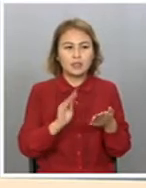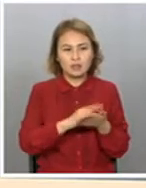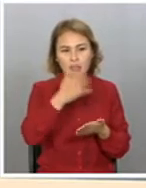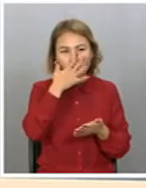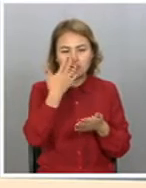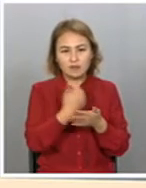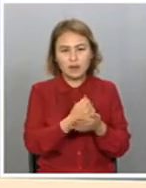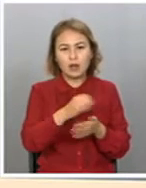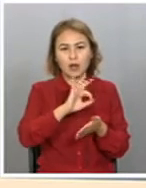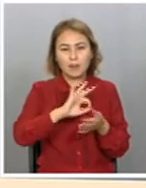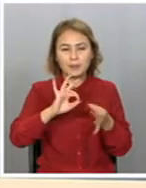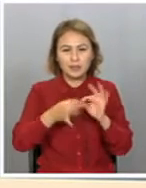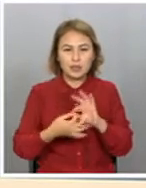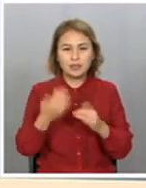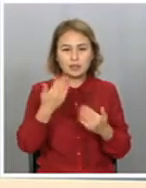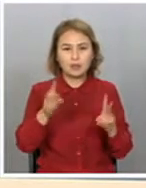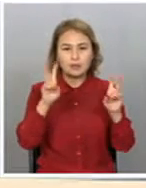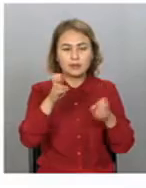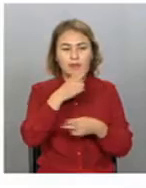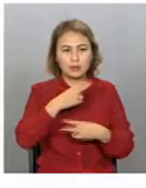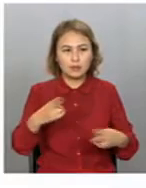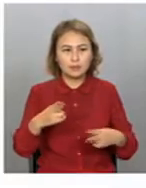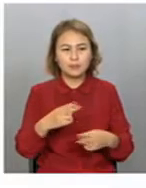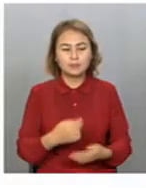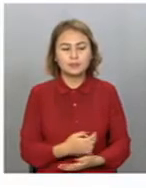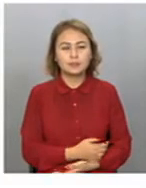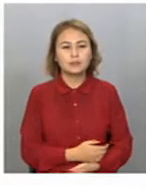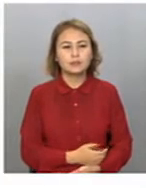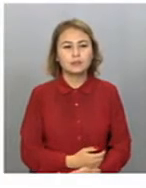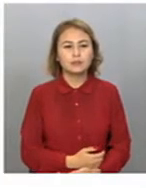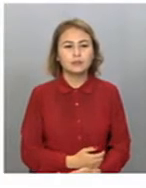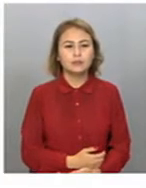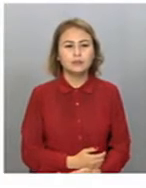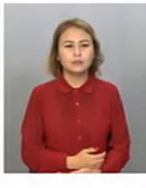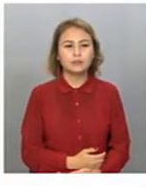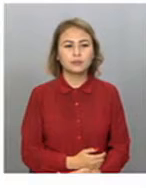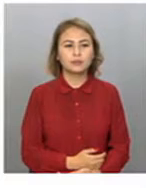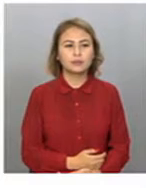составьте свои комментарии к данным цитатам.